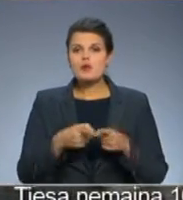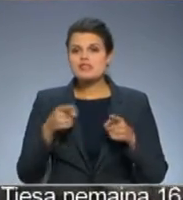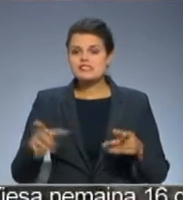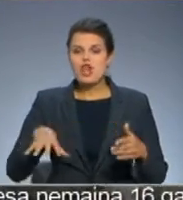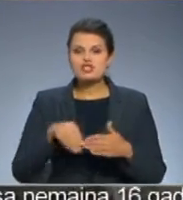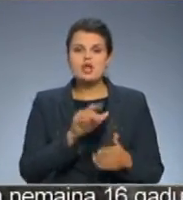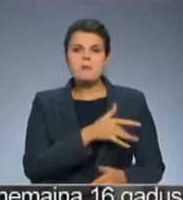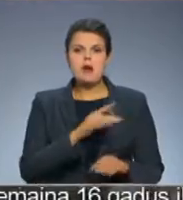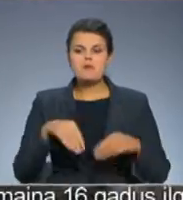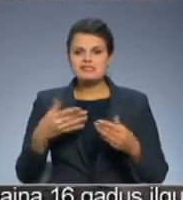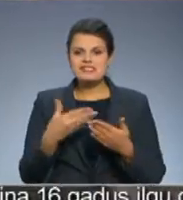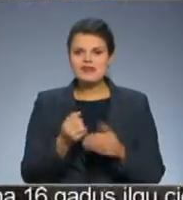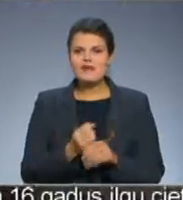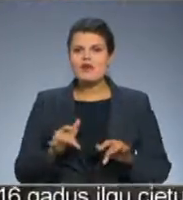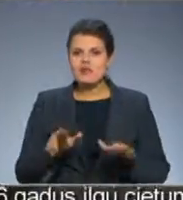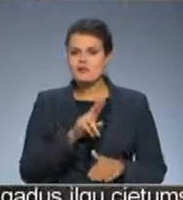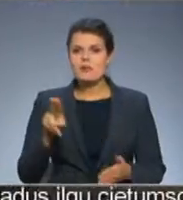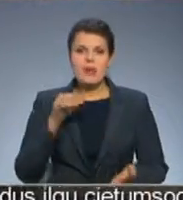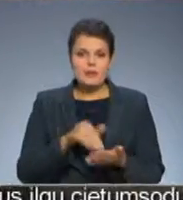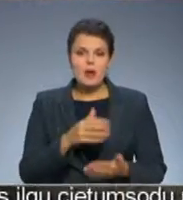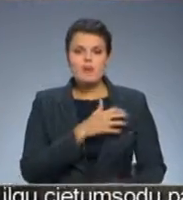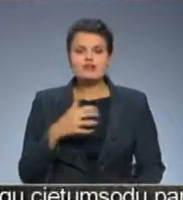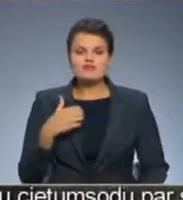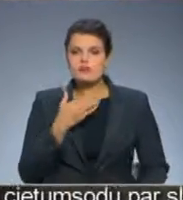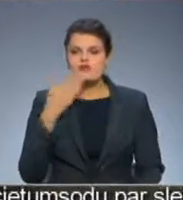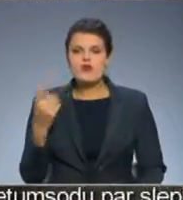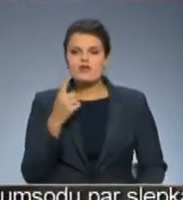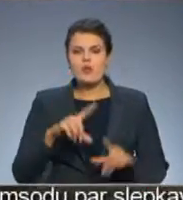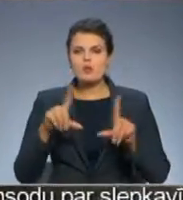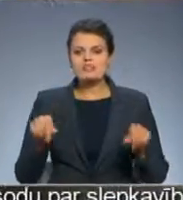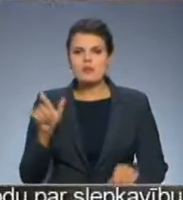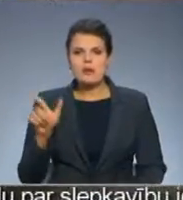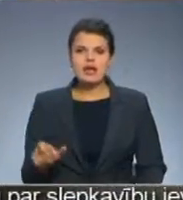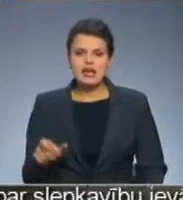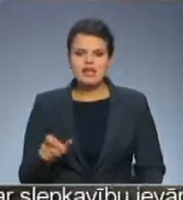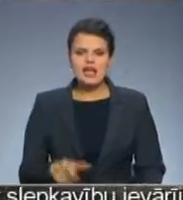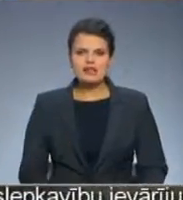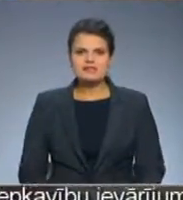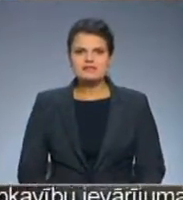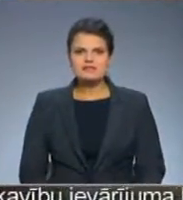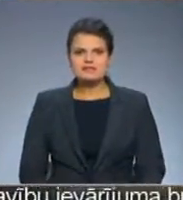līdzinājies pakalpojums sniedzēs savu darbību nepārtraukšot, jo pašvaldība nav vienīgais uzņēmuma klients. Artūrs Anči, Inžildiņš, Kurzemes televīzija.